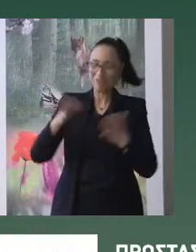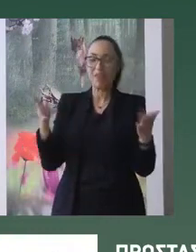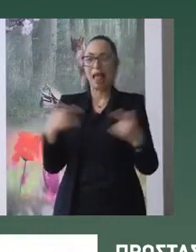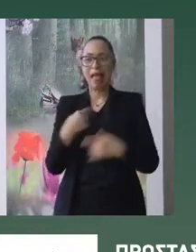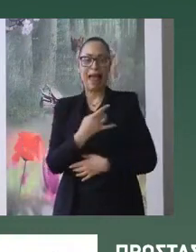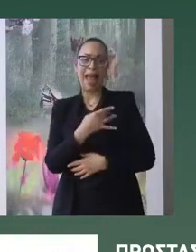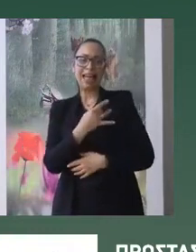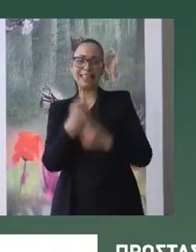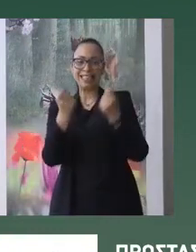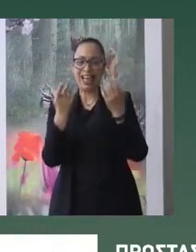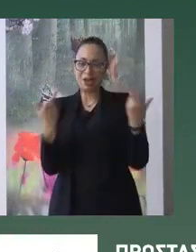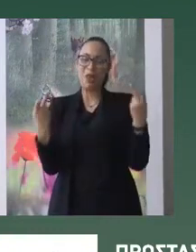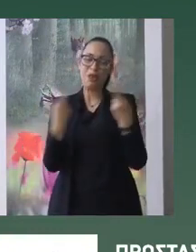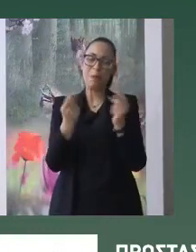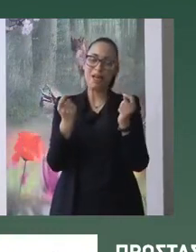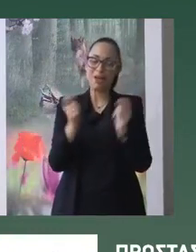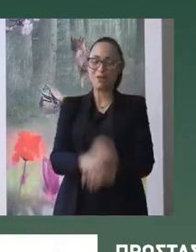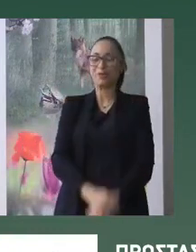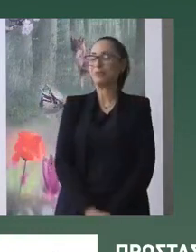Ανησύχησα προς το παρόν γιατί.